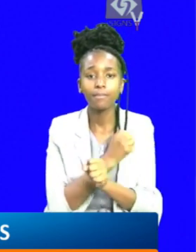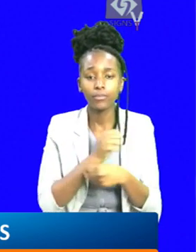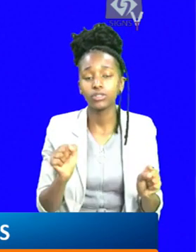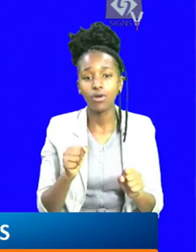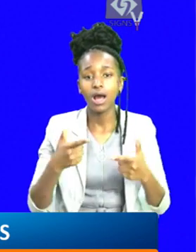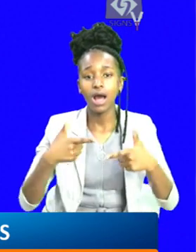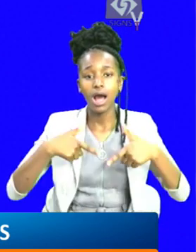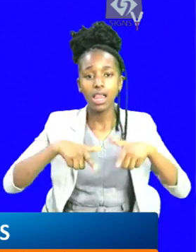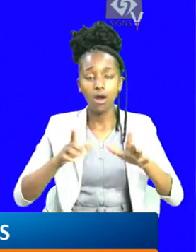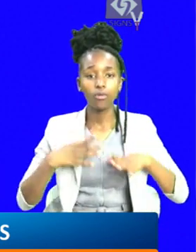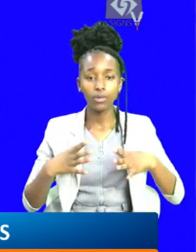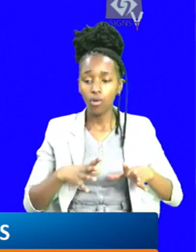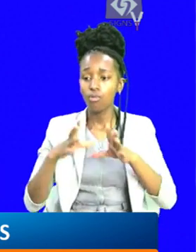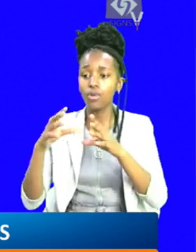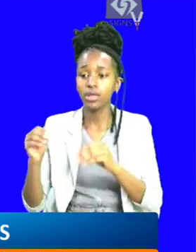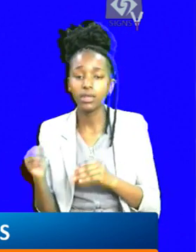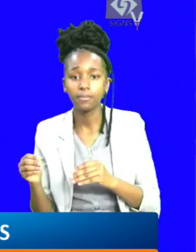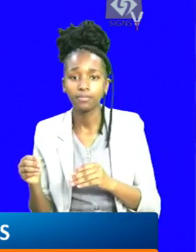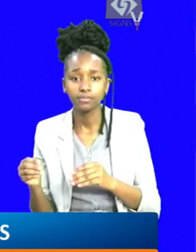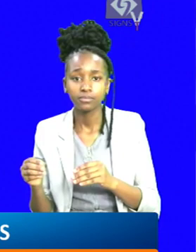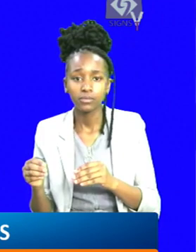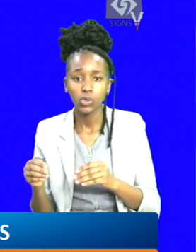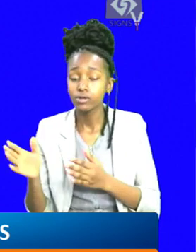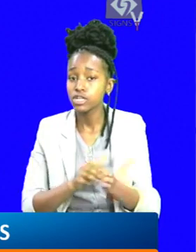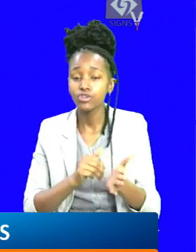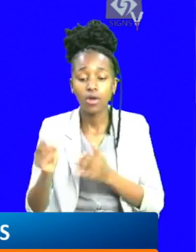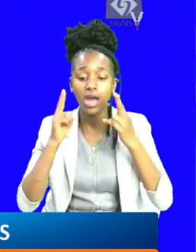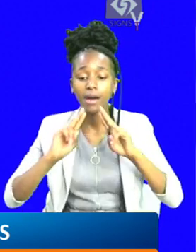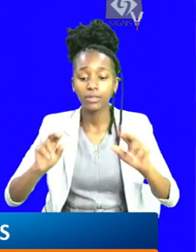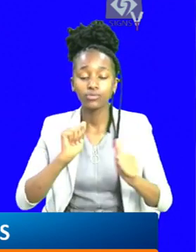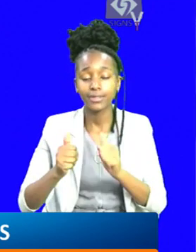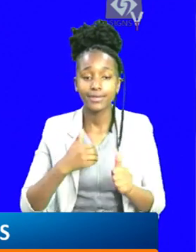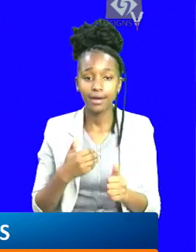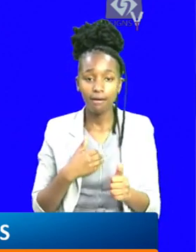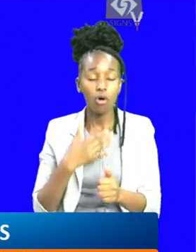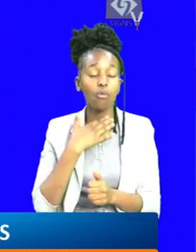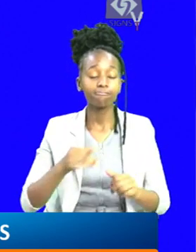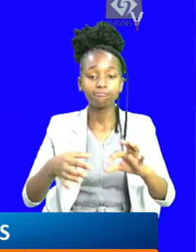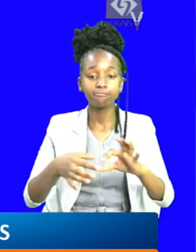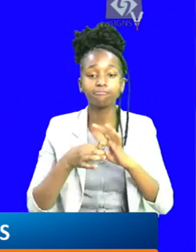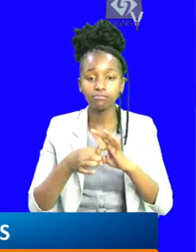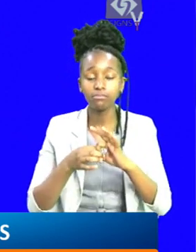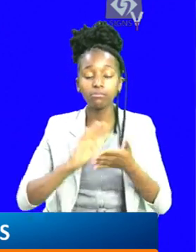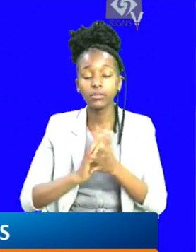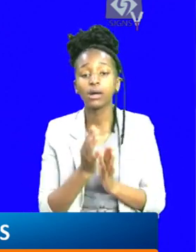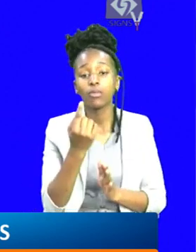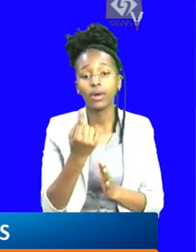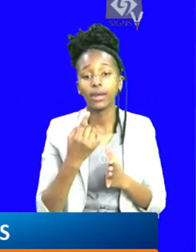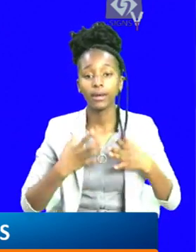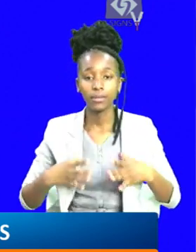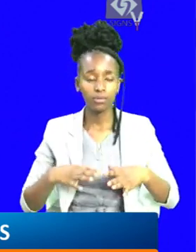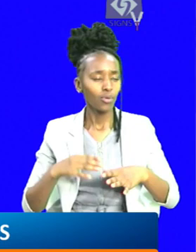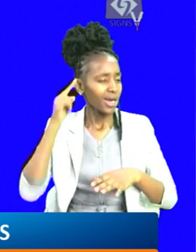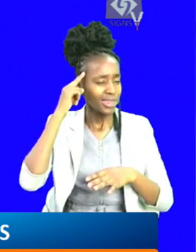wetu, serikali yako hawezi kubalia mtu yeyote atoke kwake akuje kuchafua amani. Tuungane tuwe